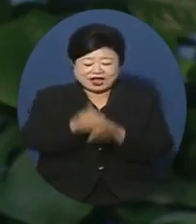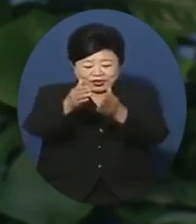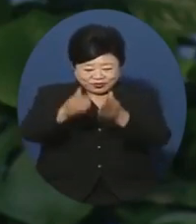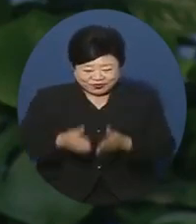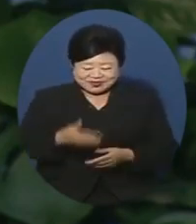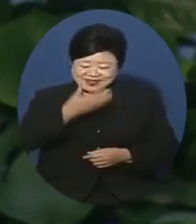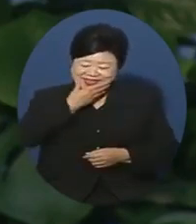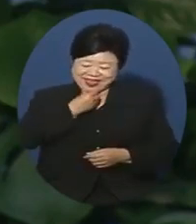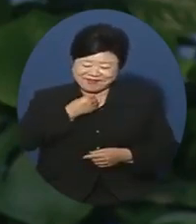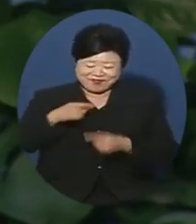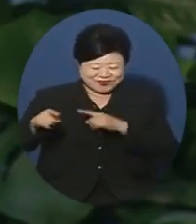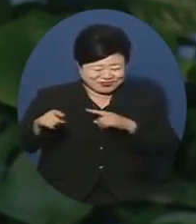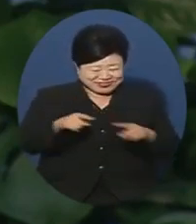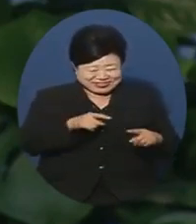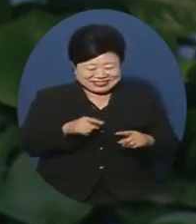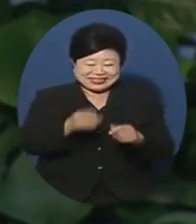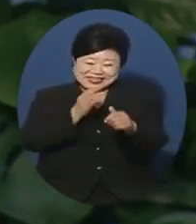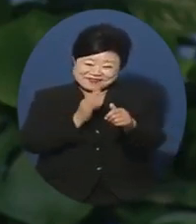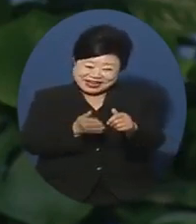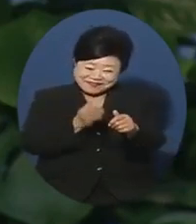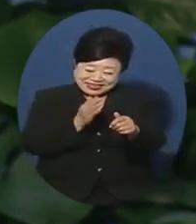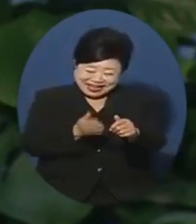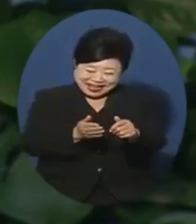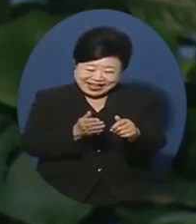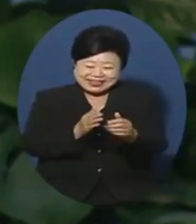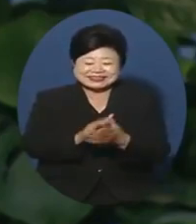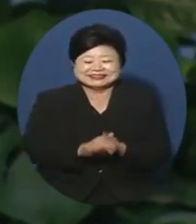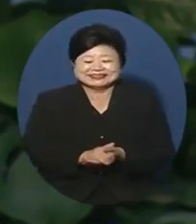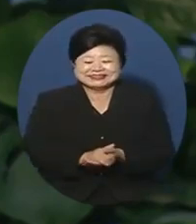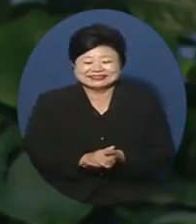통해서 행복을 누리시길 바라겠습니다.